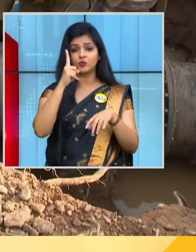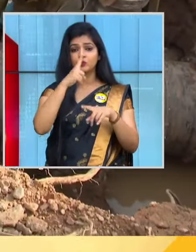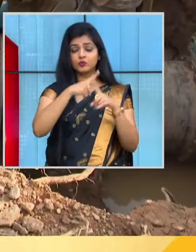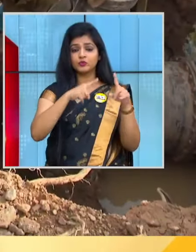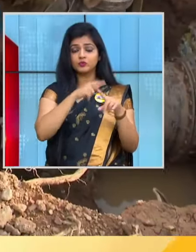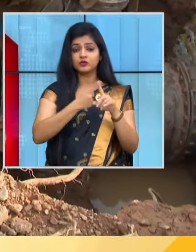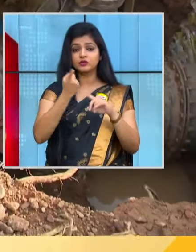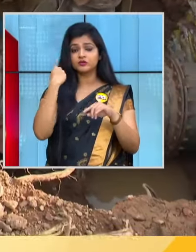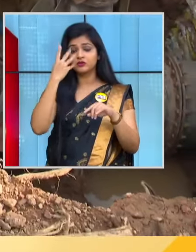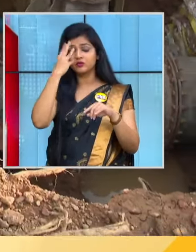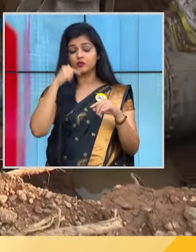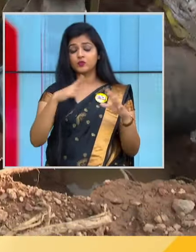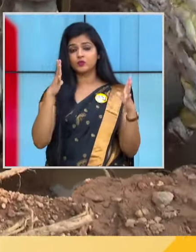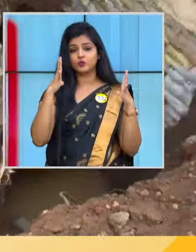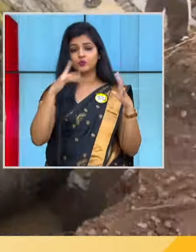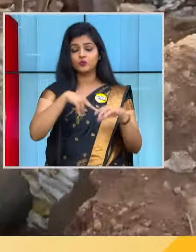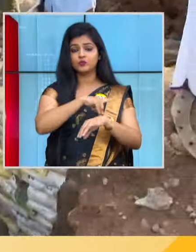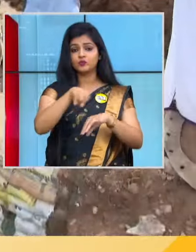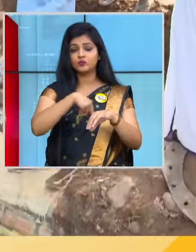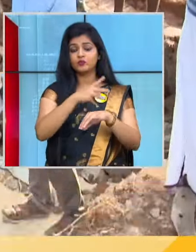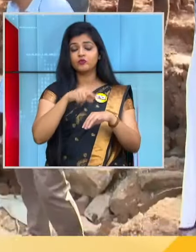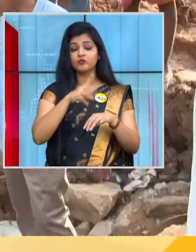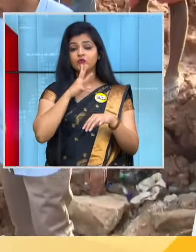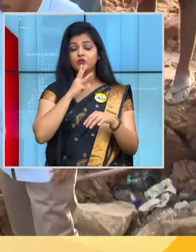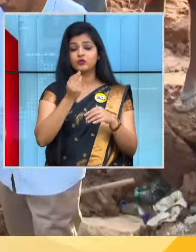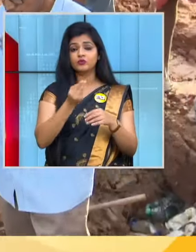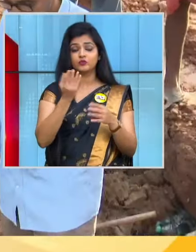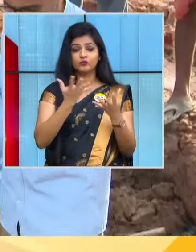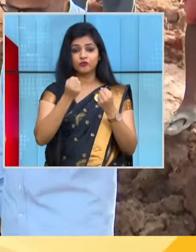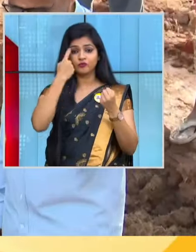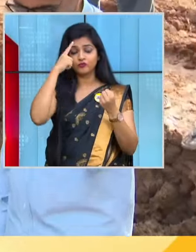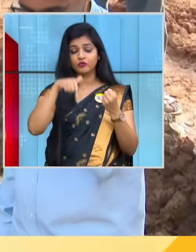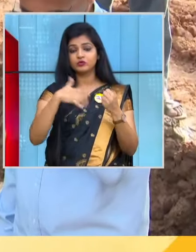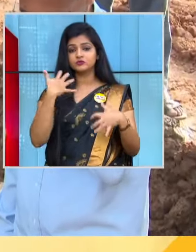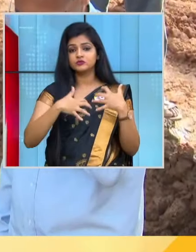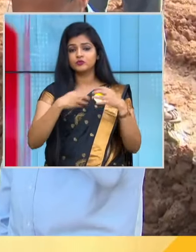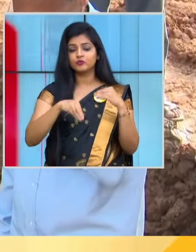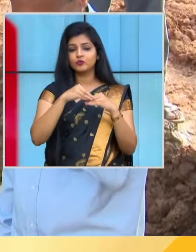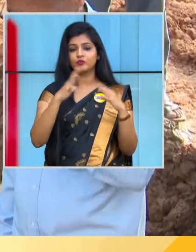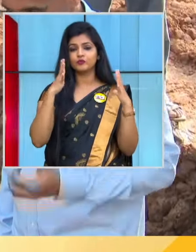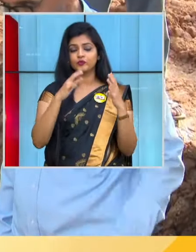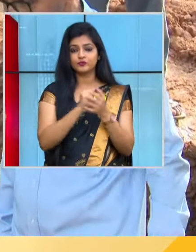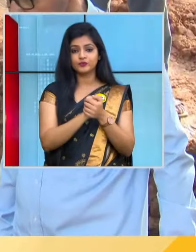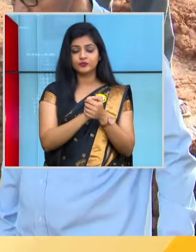ഇന്നലെയും മെനങ്ങാന്ന് ഇവിടെ വെയിറ്റ് കാത്തിരുന്ന ആൾക്കാർ ഒരു തുള്ളി വെള്ളത്തിന് വലയുന്ന ഒരു രീതിയാണ്. ഇവർ വാഹനങ്ങൾ